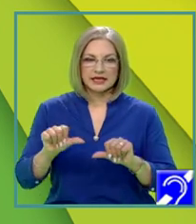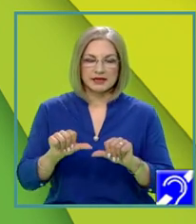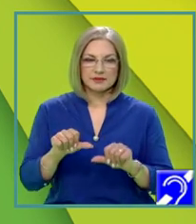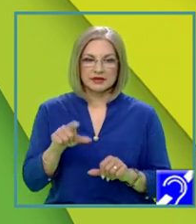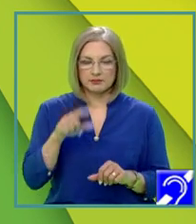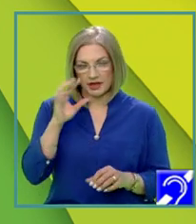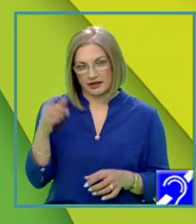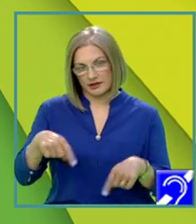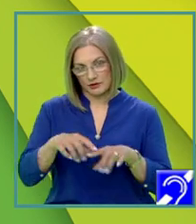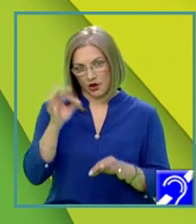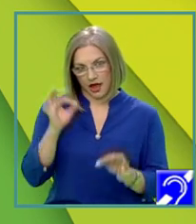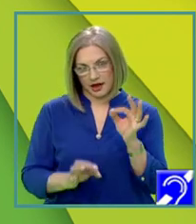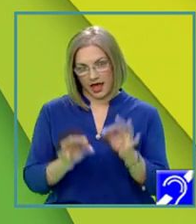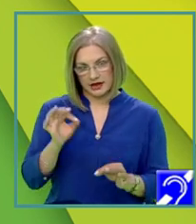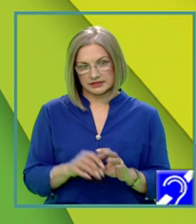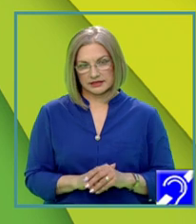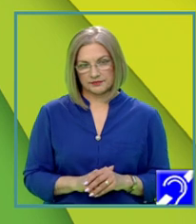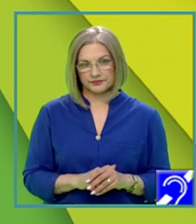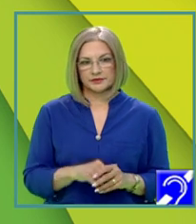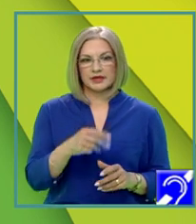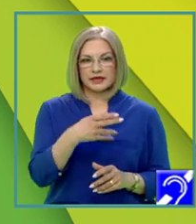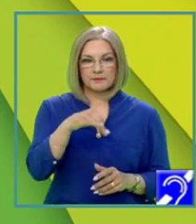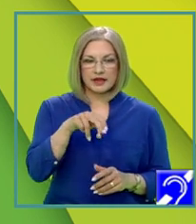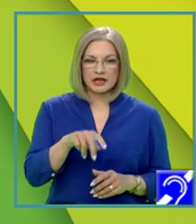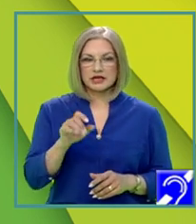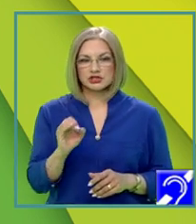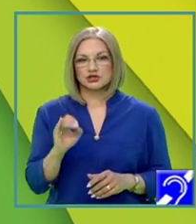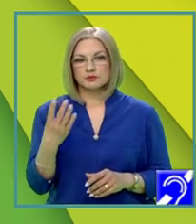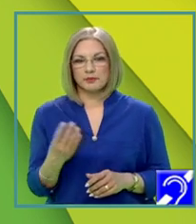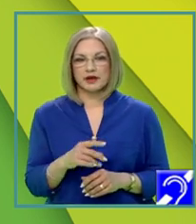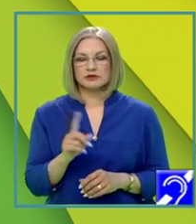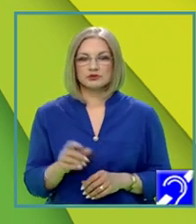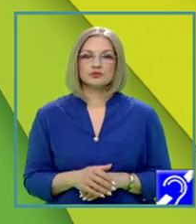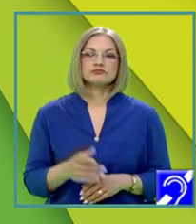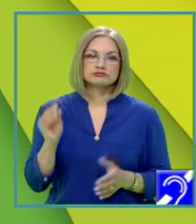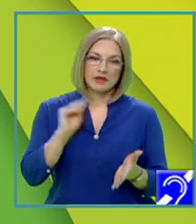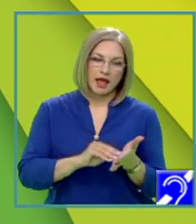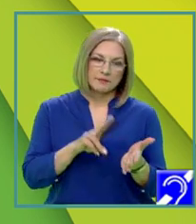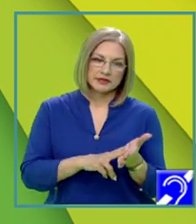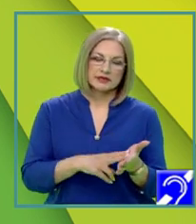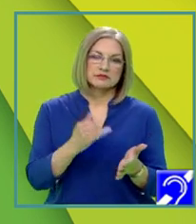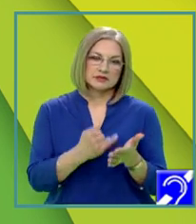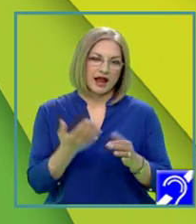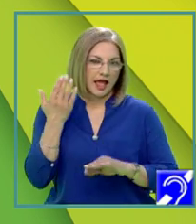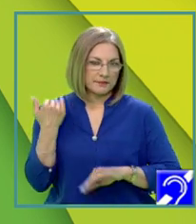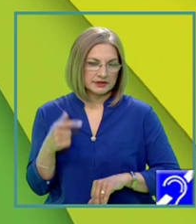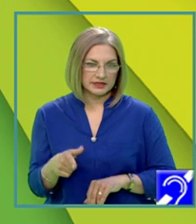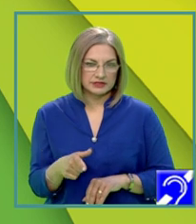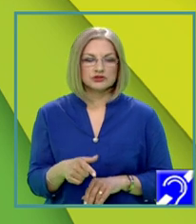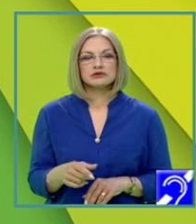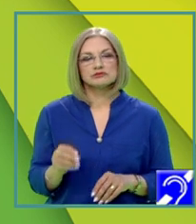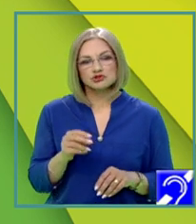care o analizăm și anume permanganat de potasiu și acid sulfuric aplicăm regulile amintit anterior pentru potasiu pentru oxigen pentru